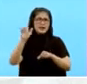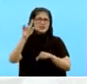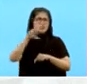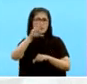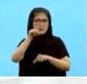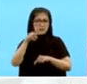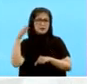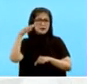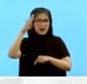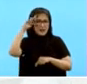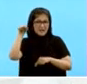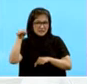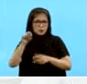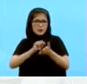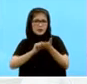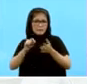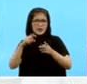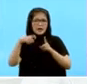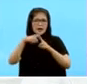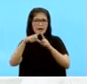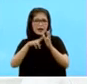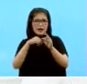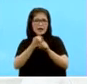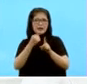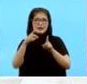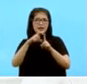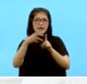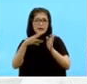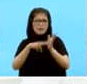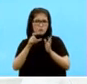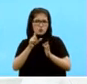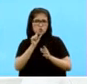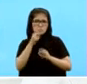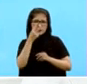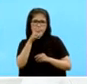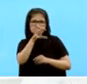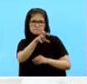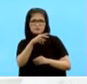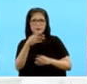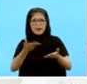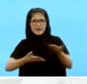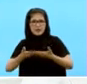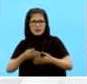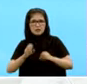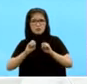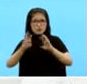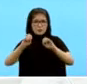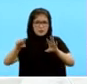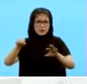Kunjungan pria yang akrab dipanggil Kang Demul ini untuk melihat instansi pelayanan publik yang ada di mal tersebut.